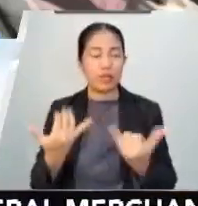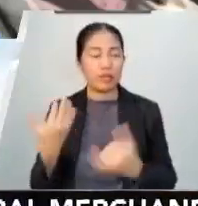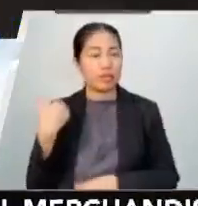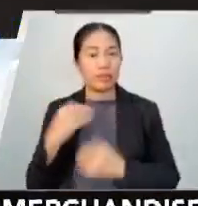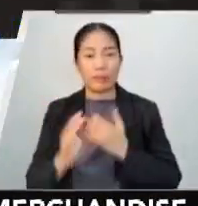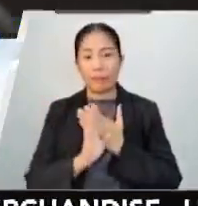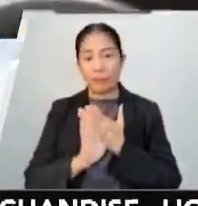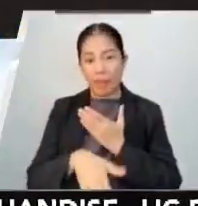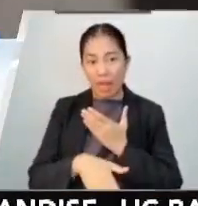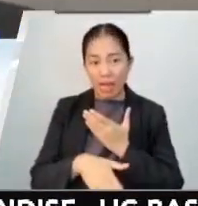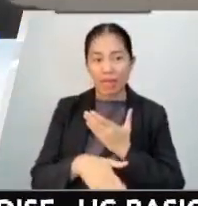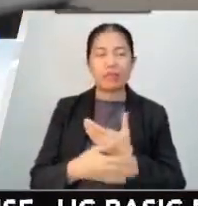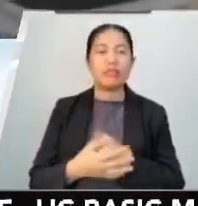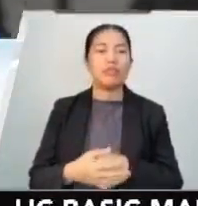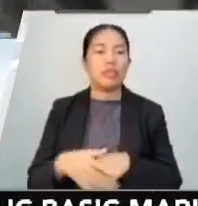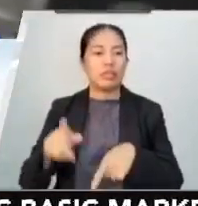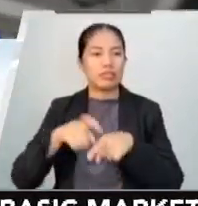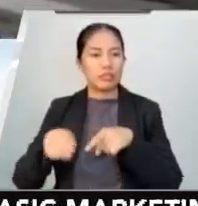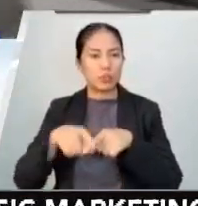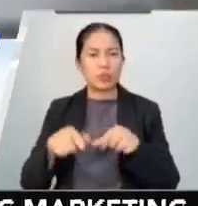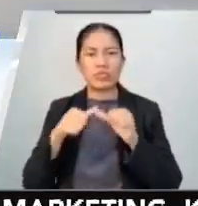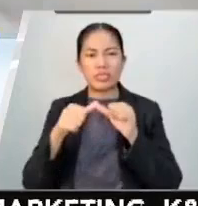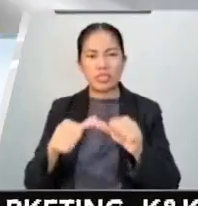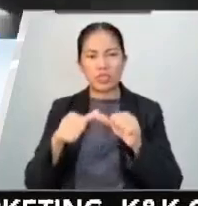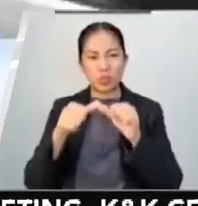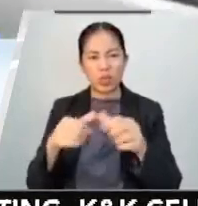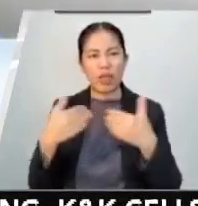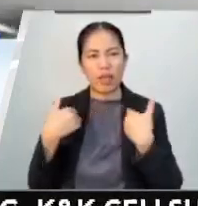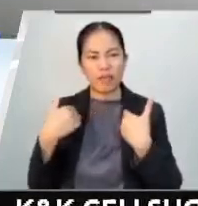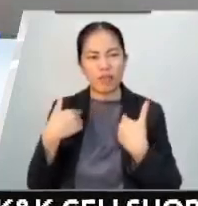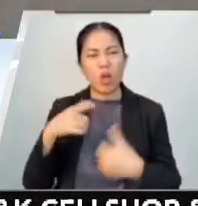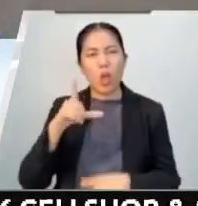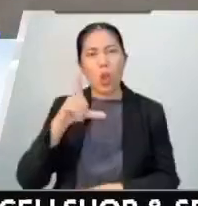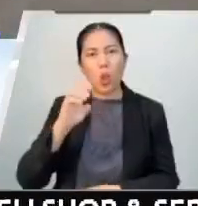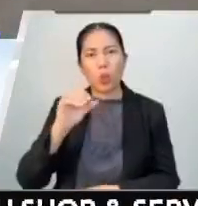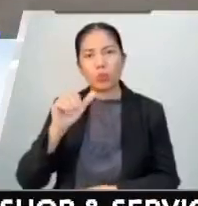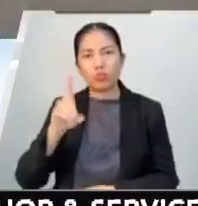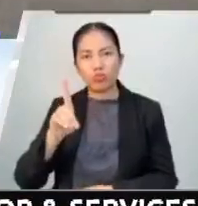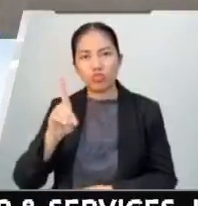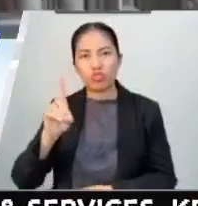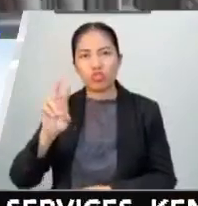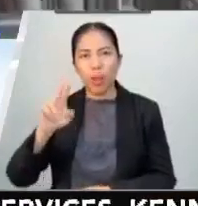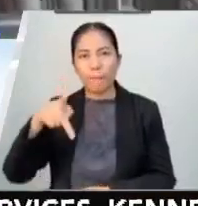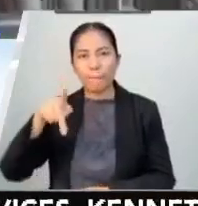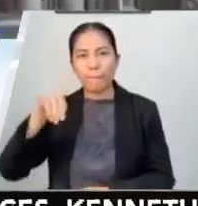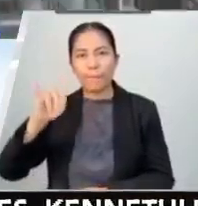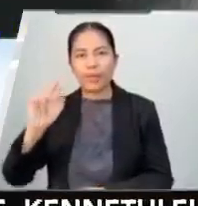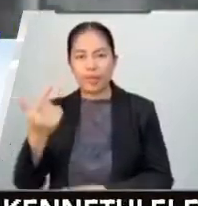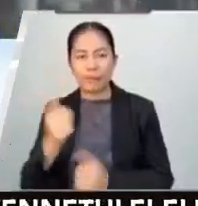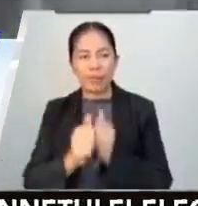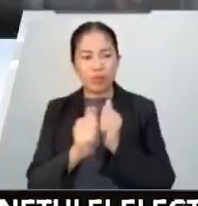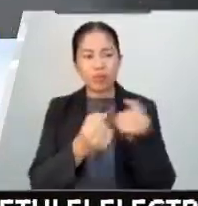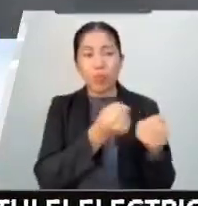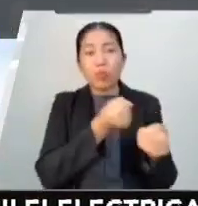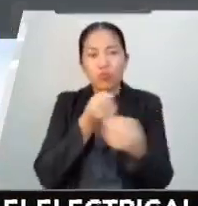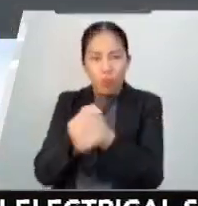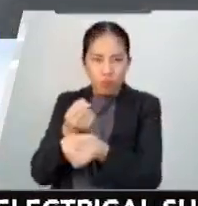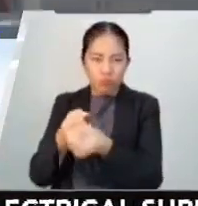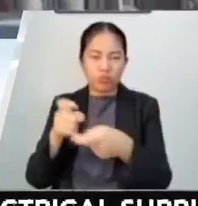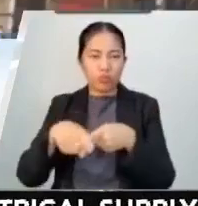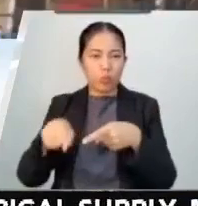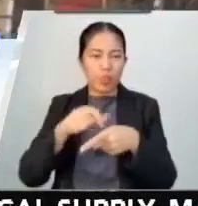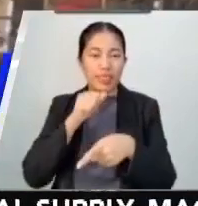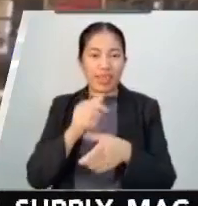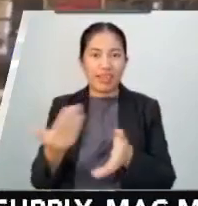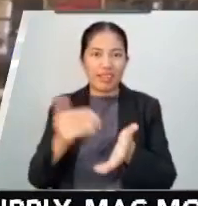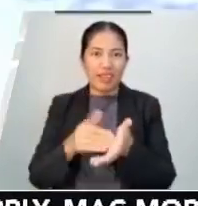patuloy na isasagawa ang load dropping sa mga power distribution utilities upang hindi maulit ang voltage failure. Katrina, yan ang latest